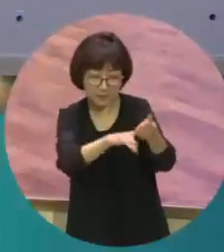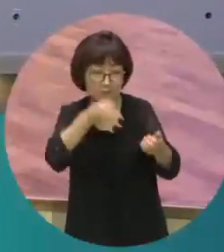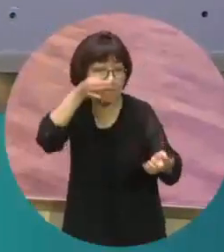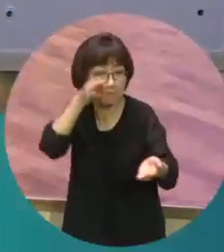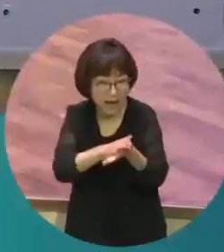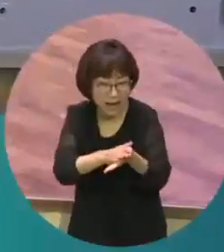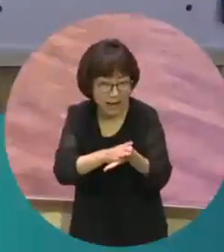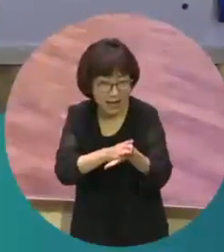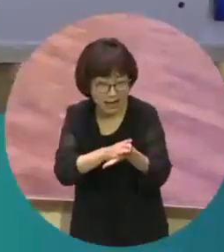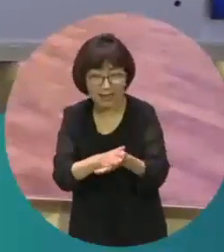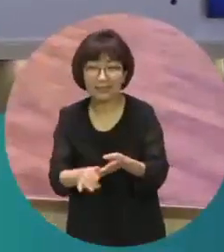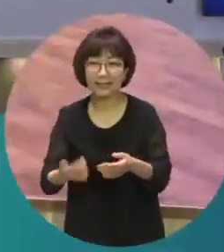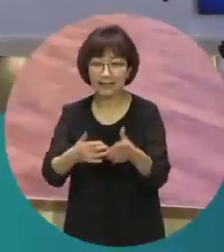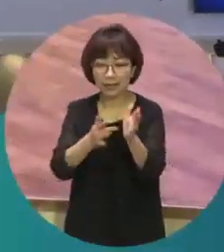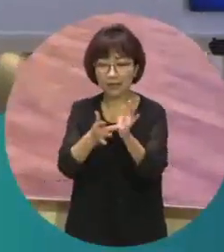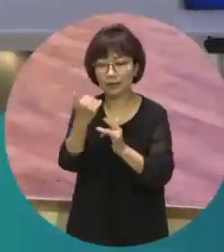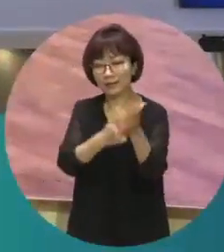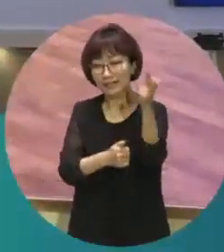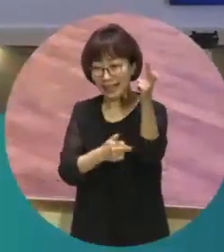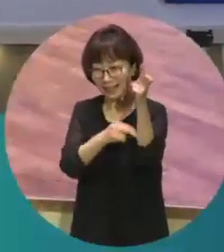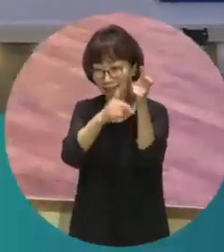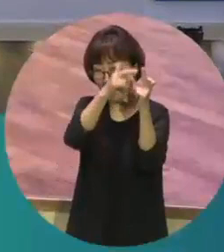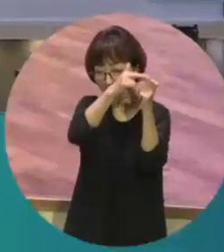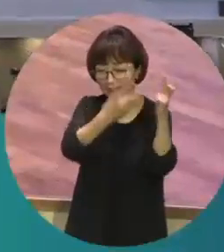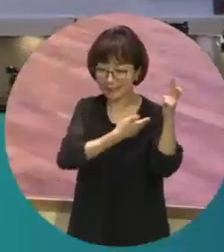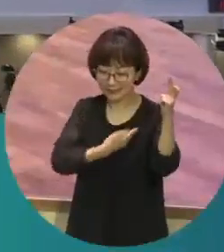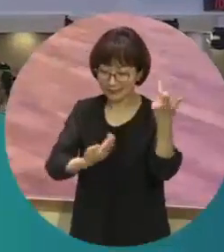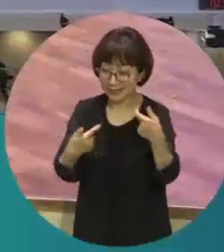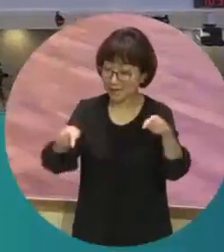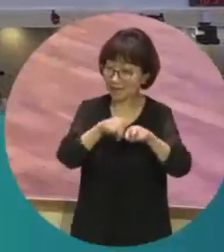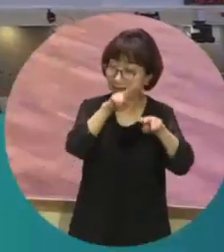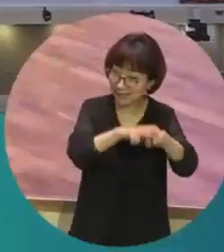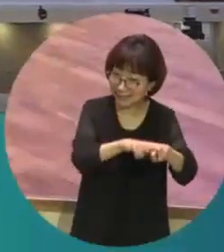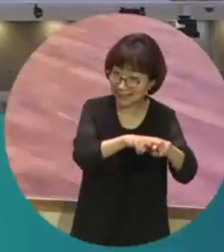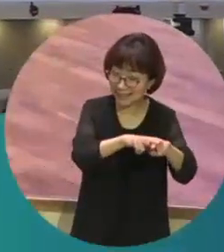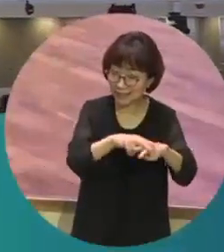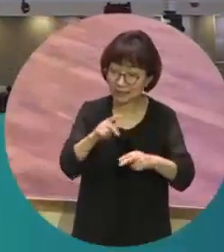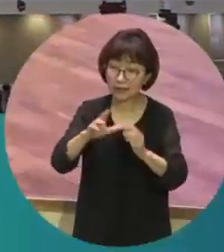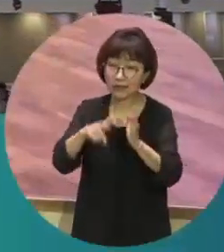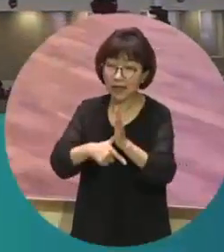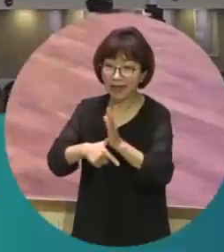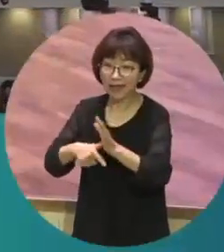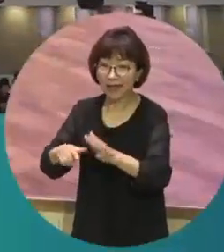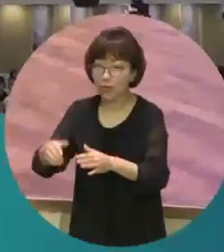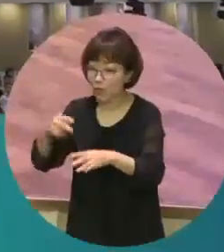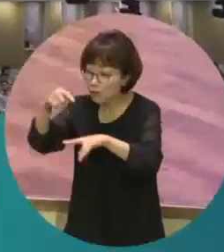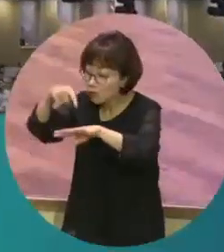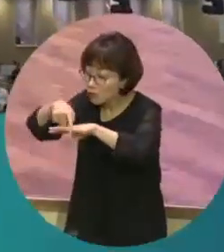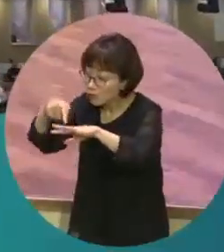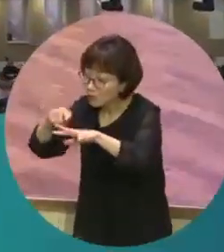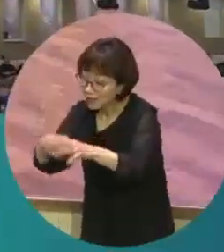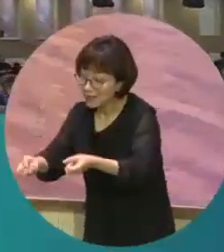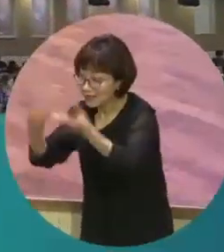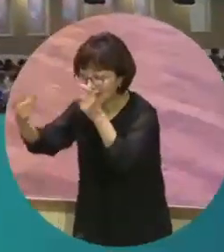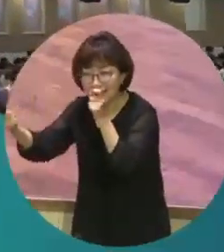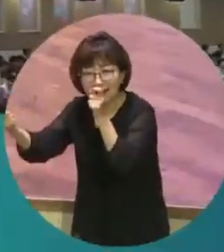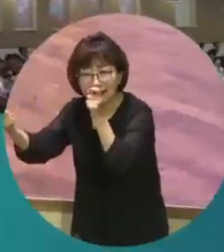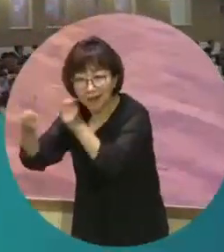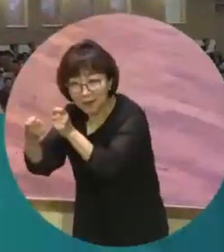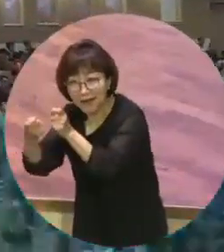미러라. 예수께서 산에 오르사 제자들과 함께 거기 앉으시니 마침 유대인의 명절이 유월절이 가까운지라.